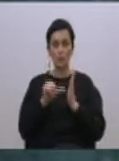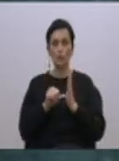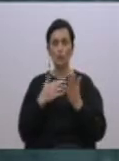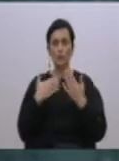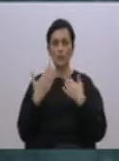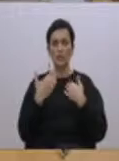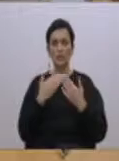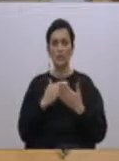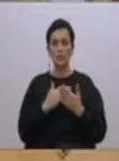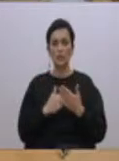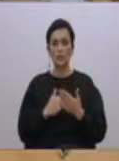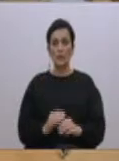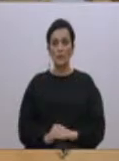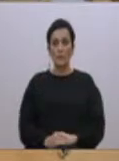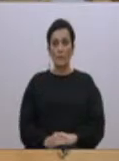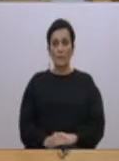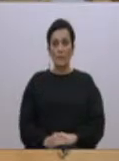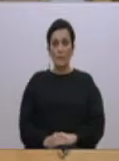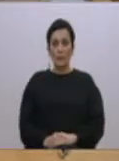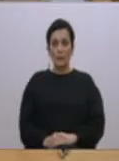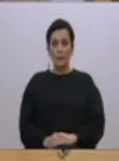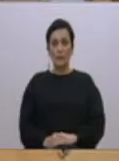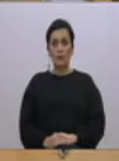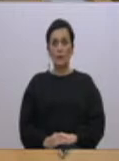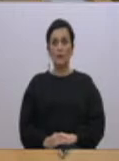când ce scris regim.